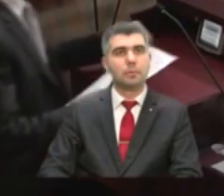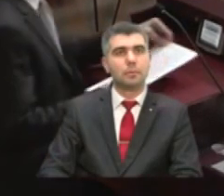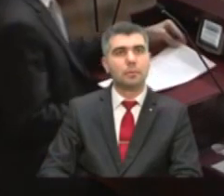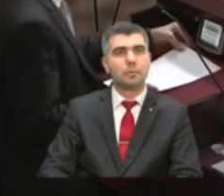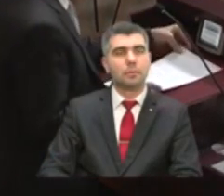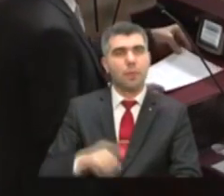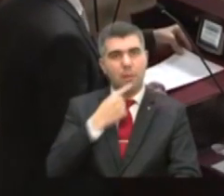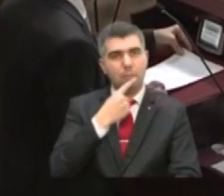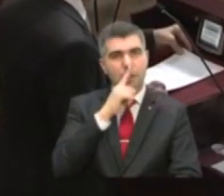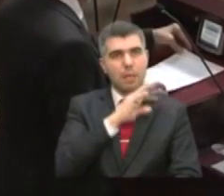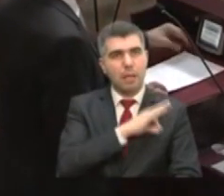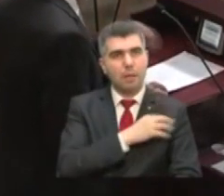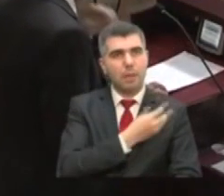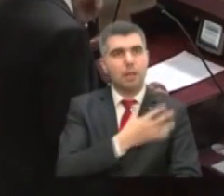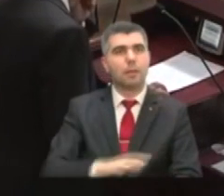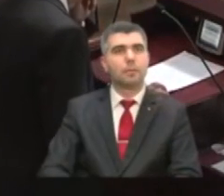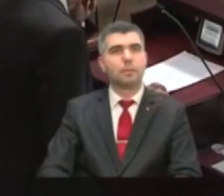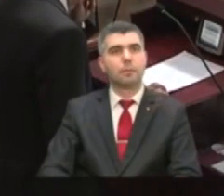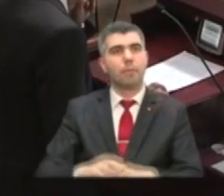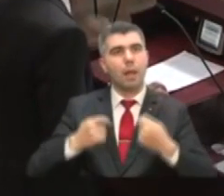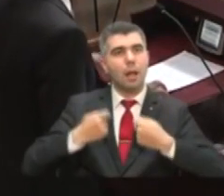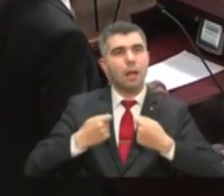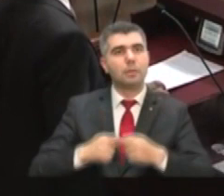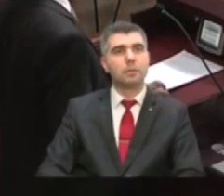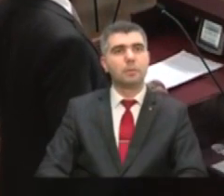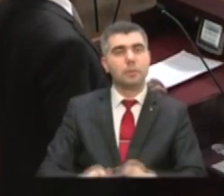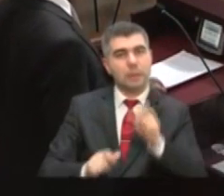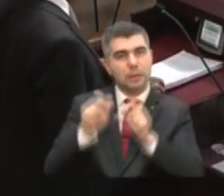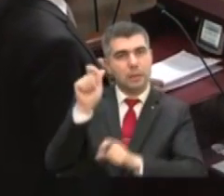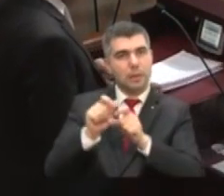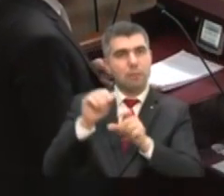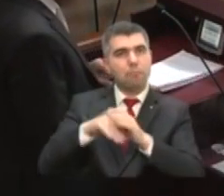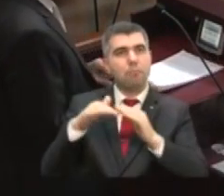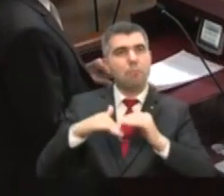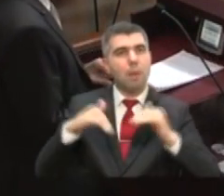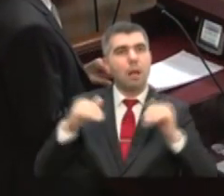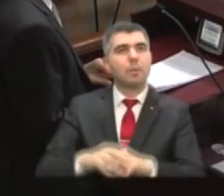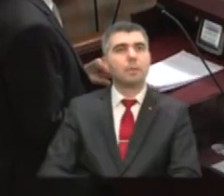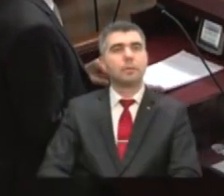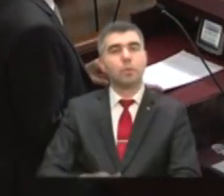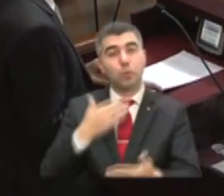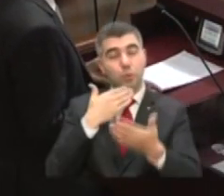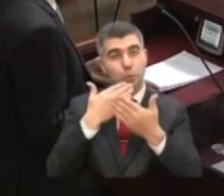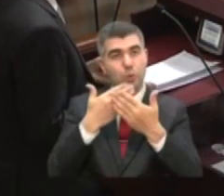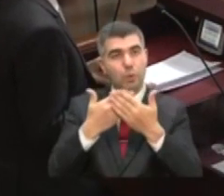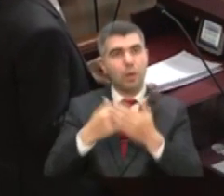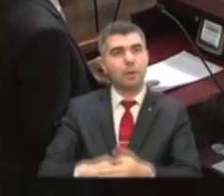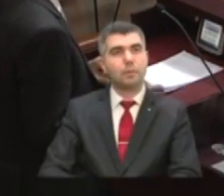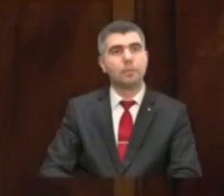بسم الله الرحمن الرحيم. سيد الرئيس، السيدات والسادة النواب المحترمين، شكرا